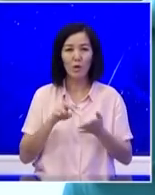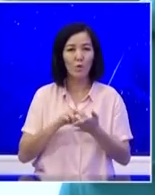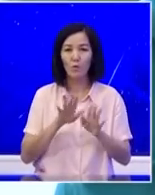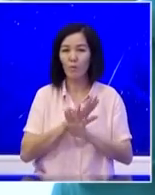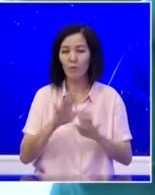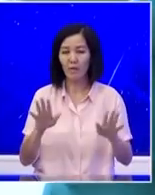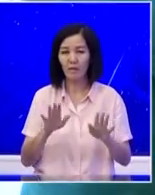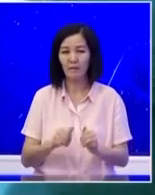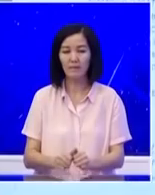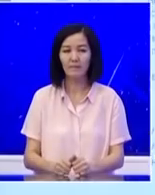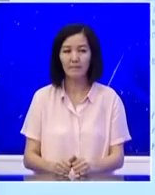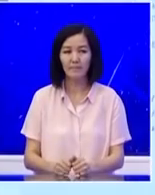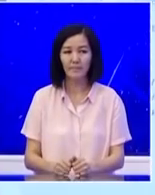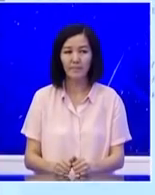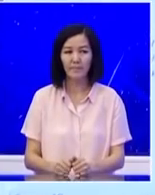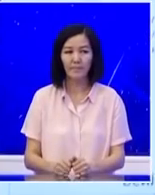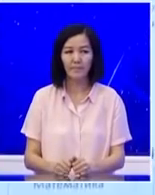нәтижеге жеткізеді деді.